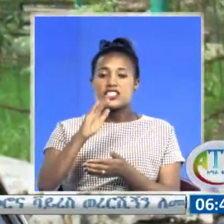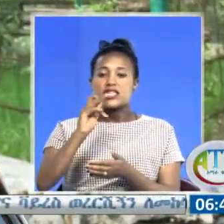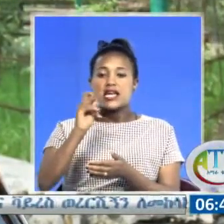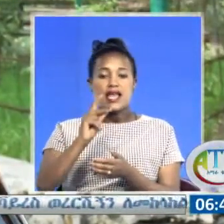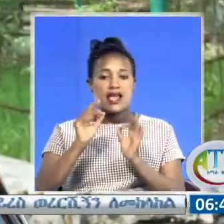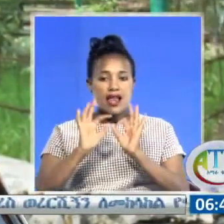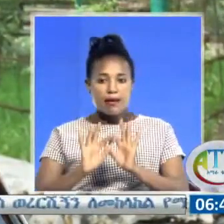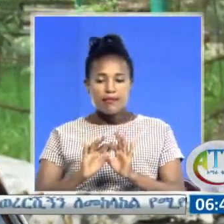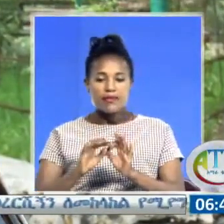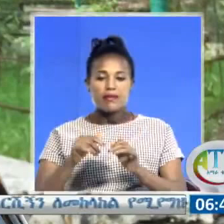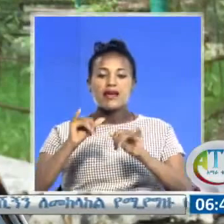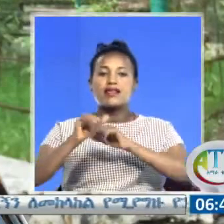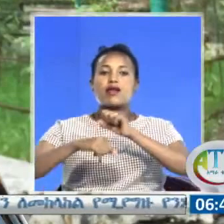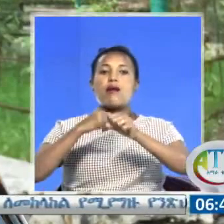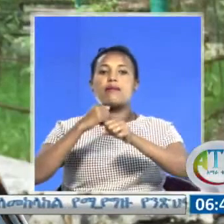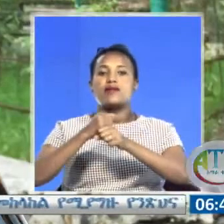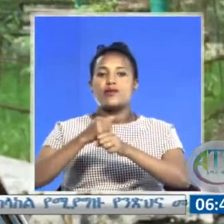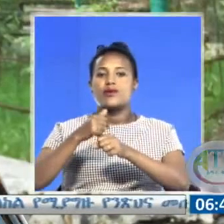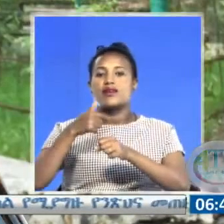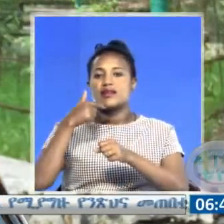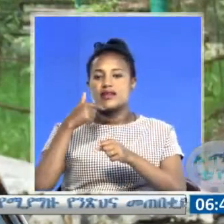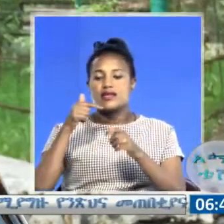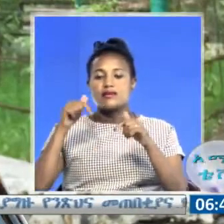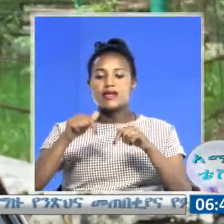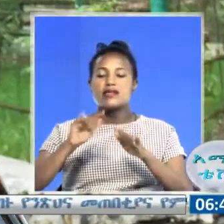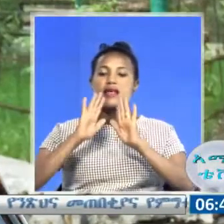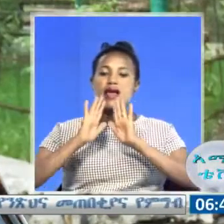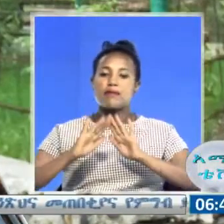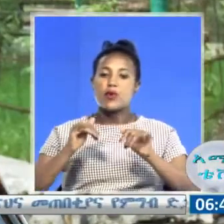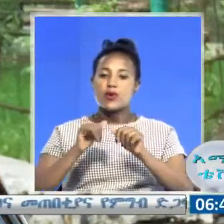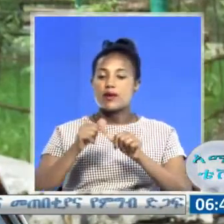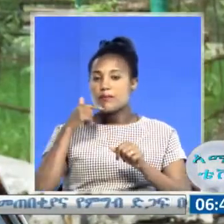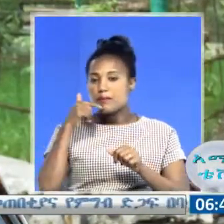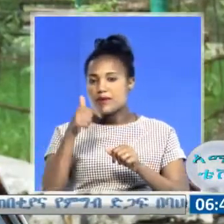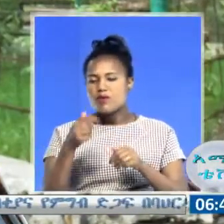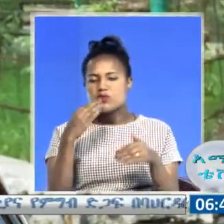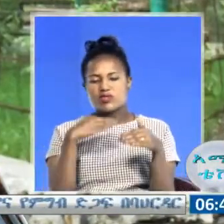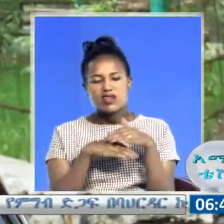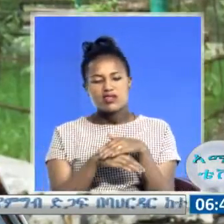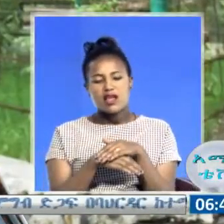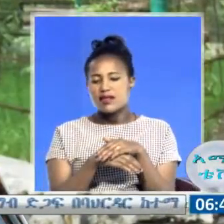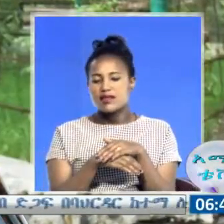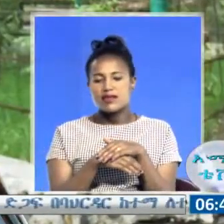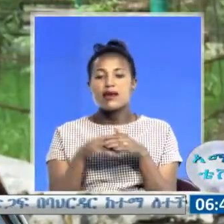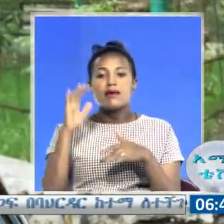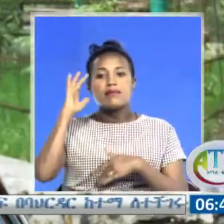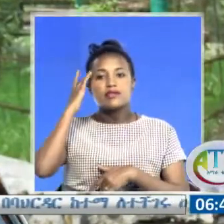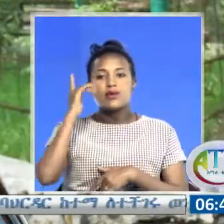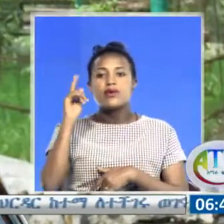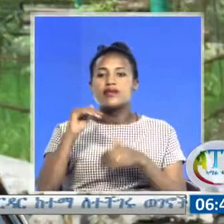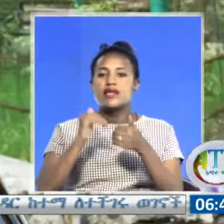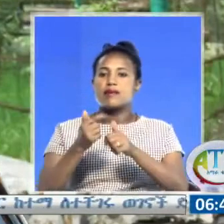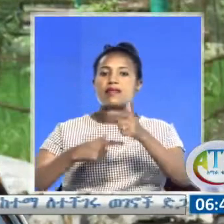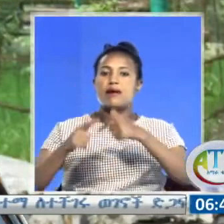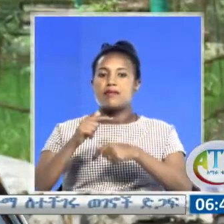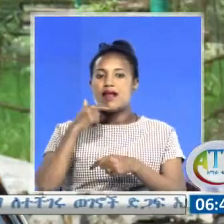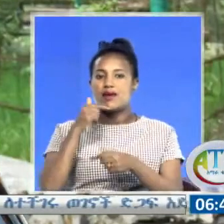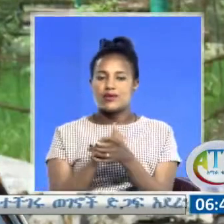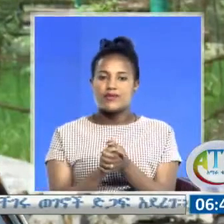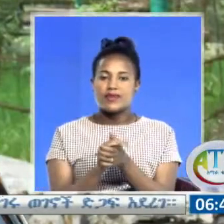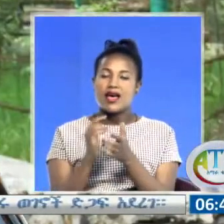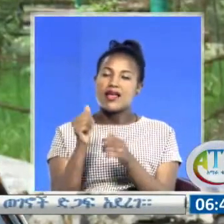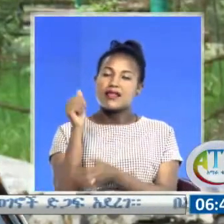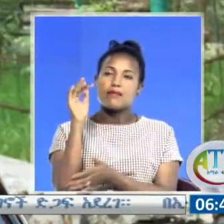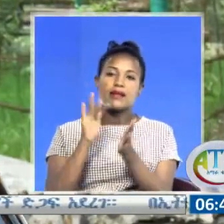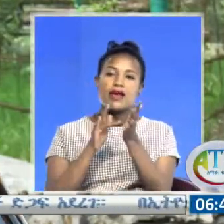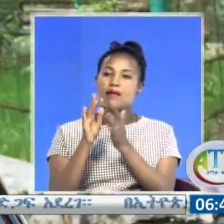ማለት ከርሞ ነው እንግዲህ ከርሞ ሰላም ያቆየን ብዬ በውስጤ ግና ይሄ በሽታ ምንድነው የመጣብን ነው ግና አንተ